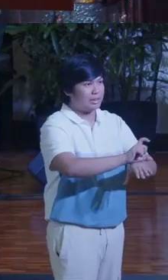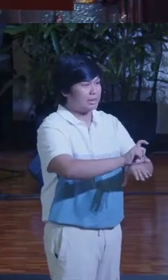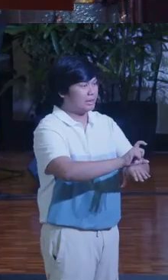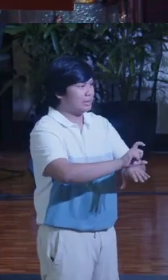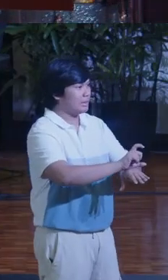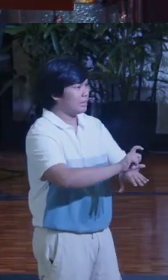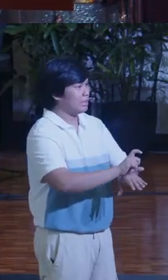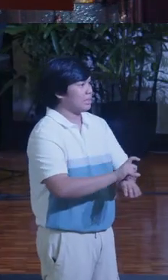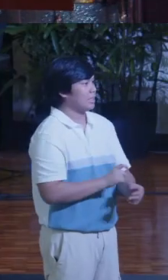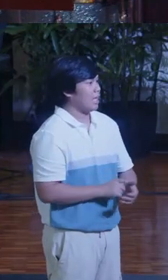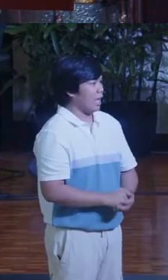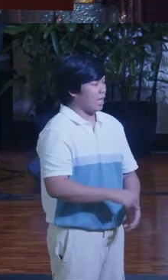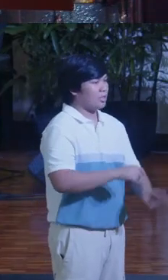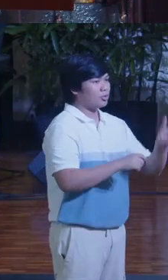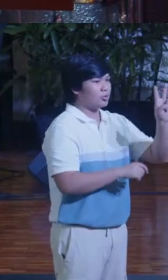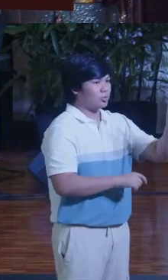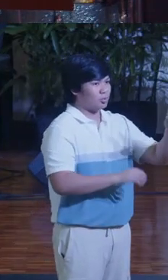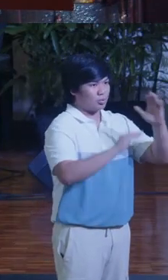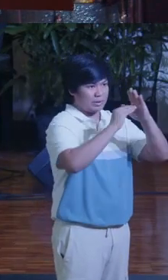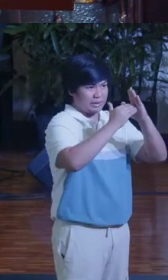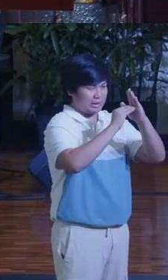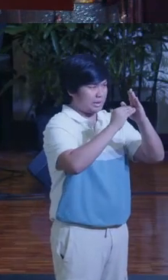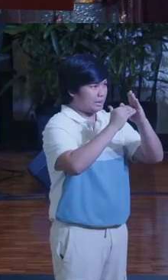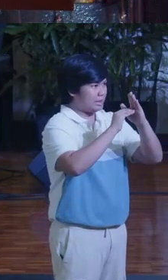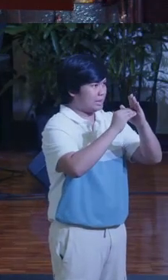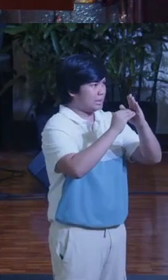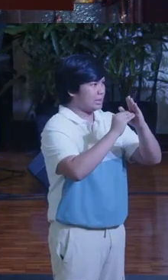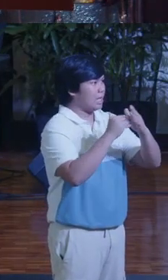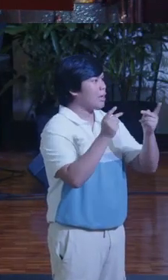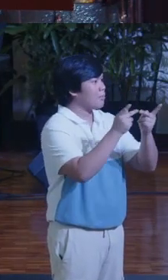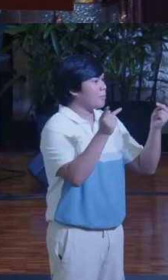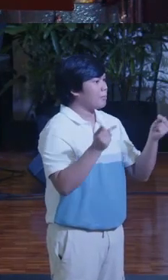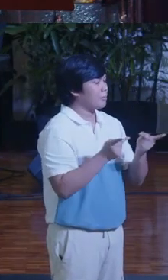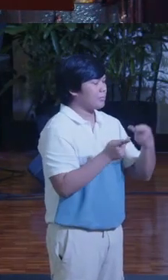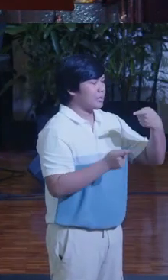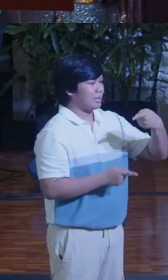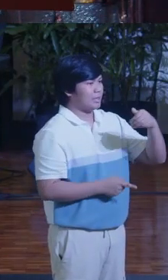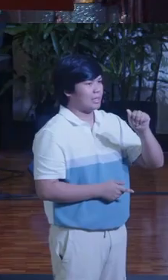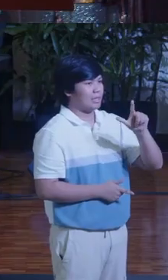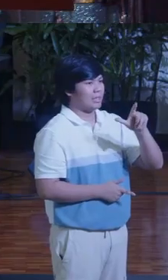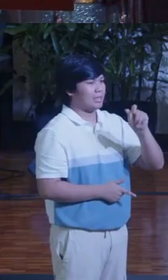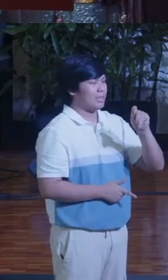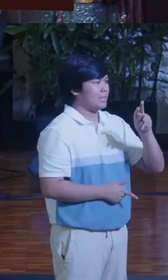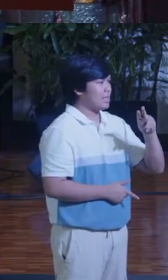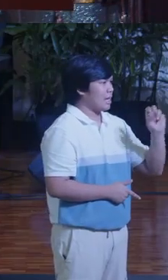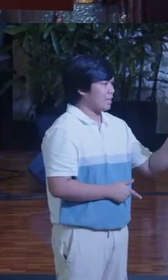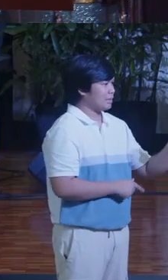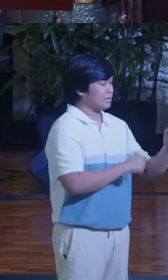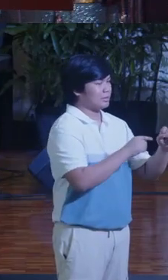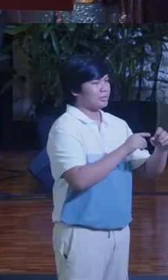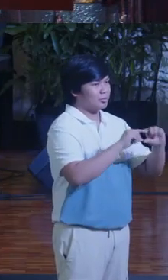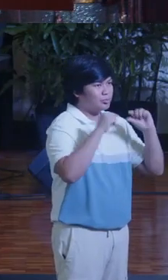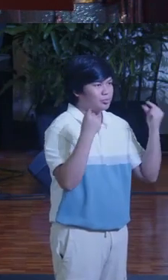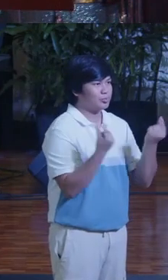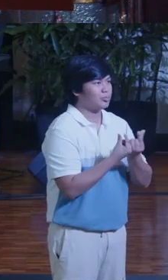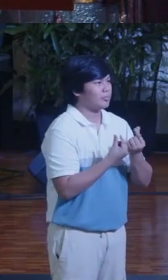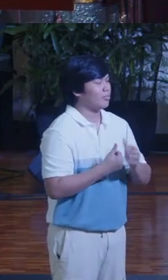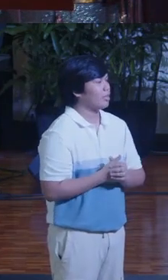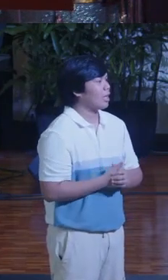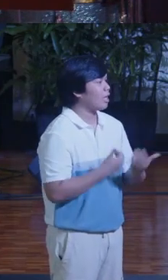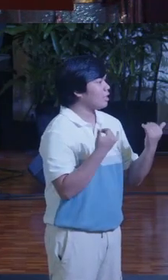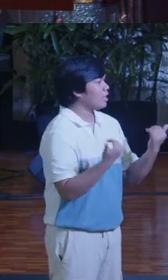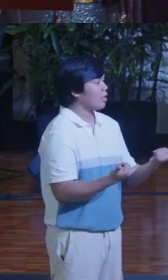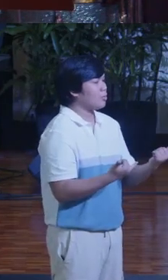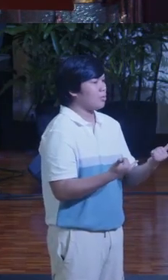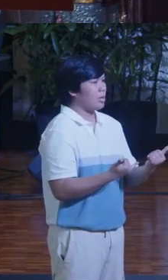bordered nung dalawang sikat na cities na yon, ang region of Galatia o yung tinatawag nilang Galatia dati. Sa